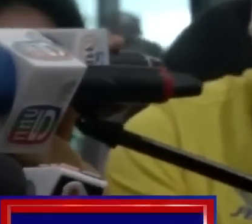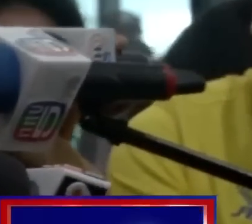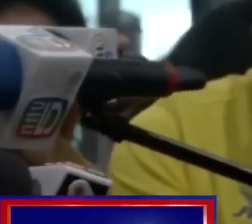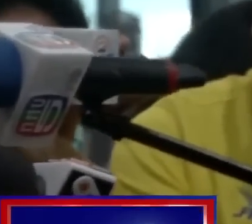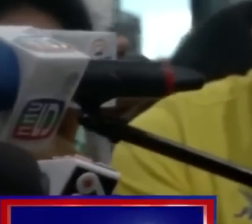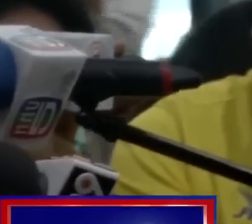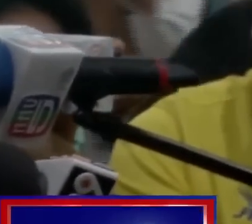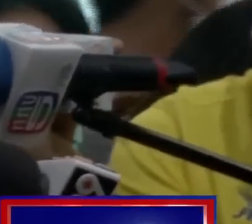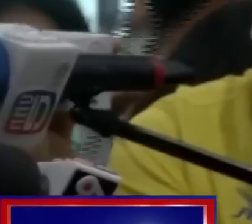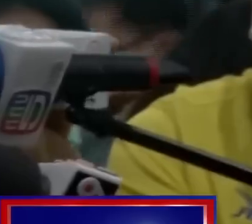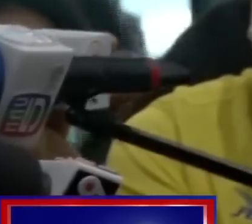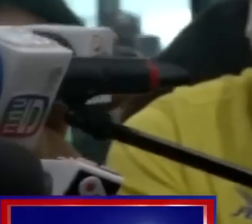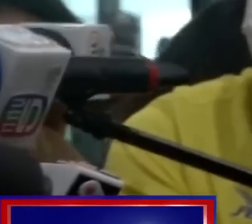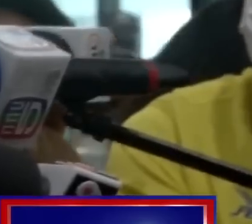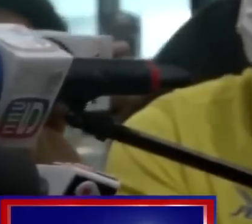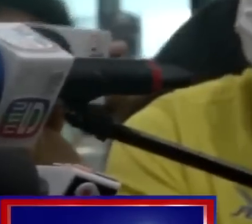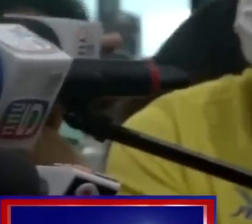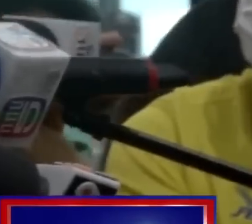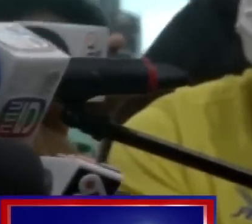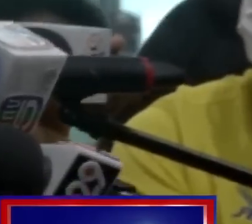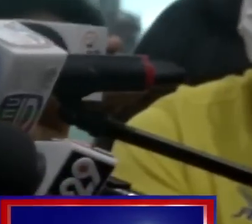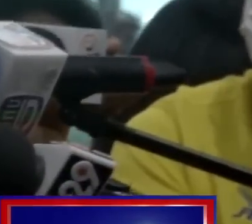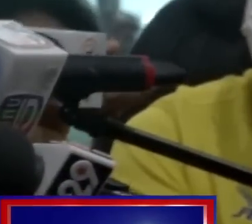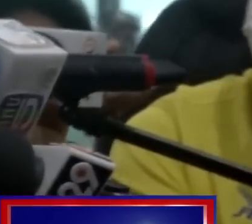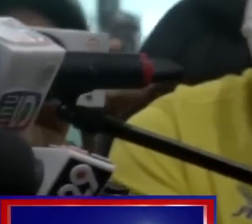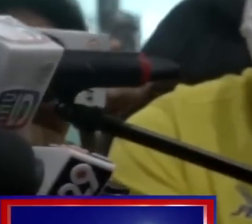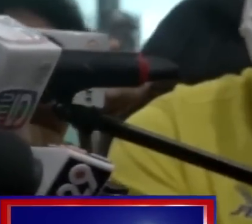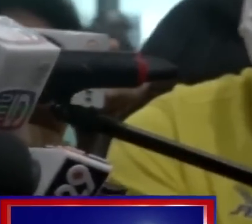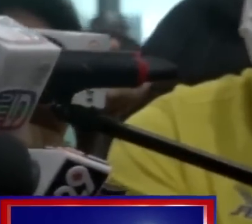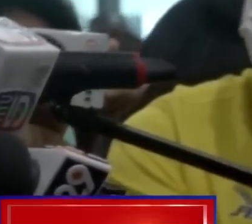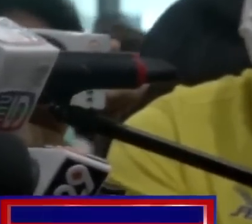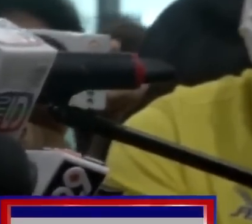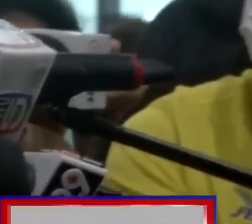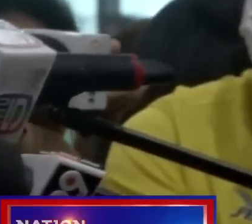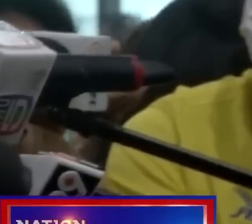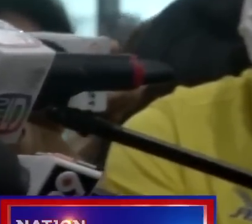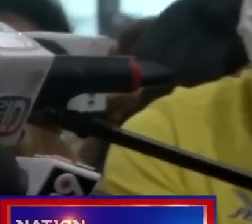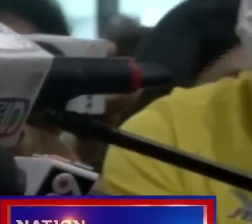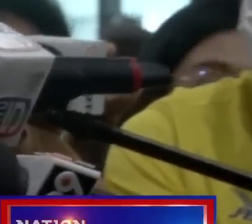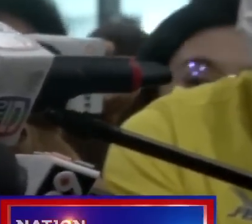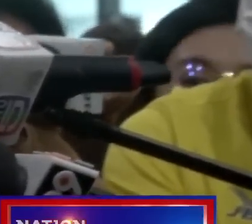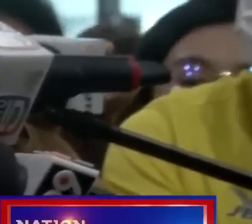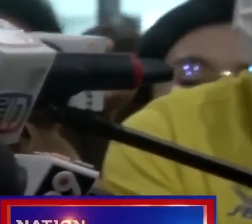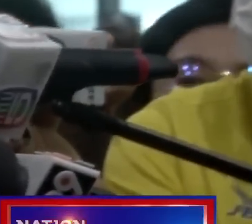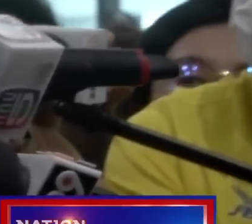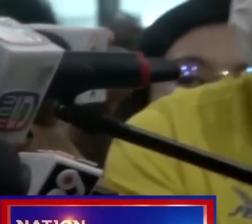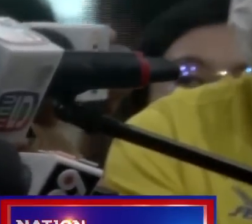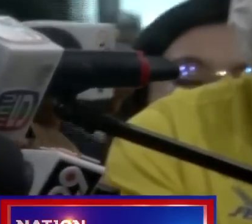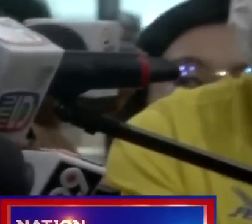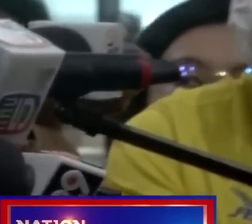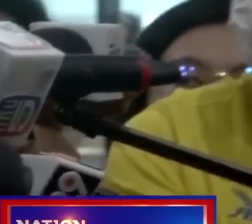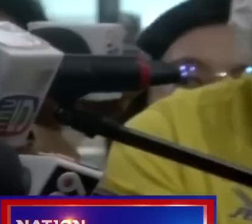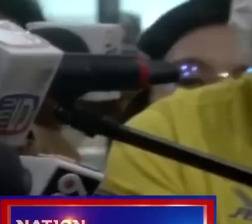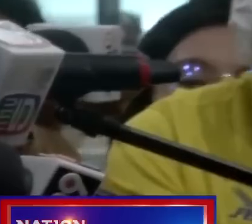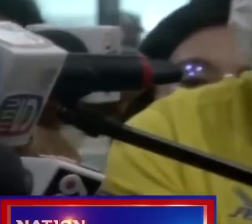เอาข้อมูลทั้งหมดมาชี้แจงต่อประชาชนไม่ใช่ตัดเฉพาะช่วงสั้นๆบางตอนมาบิดเบือนเผยแพร่